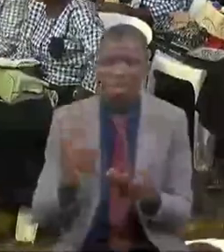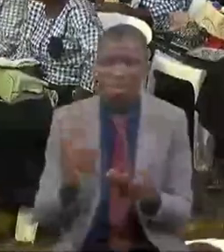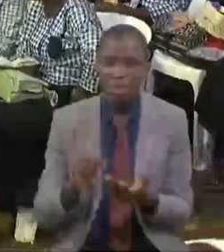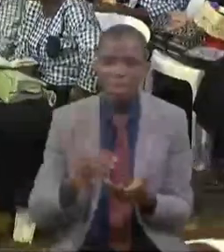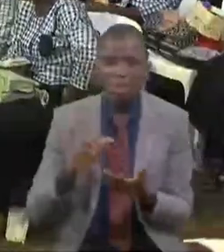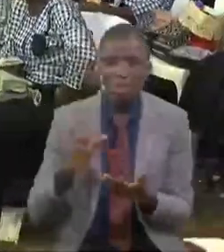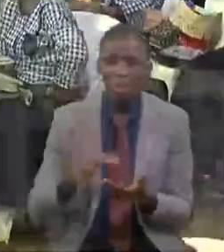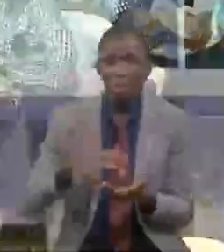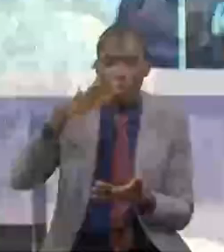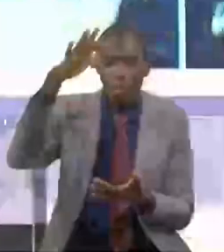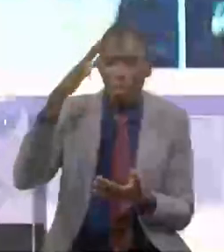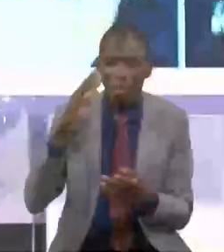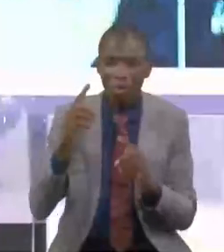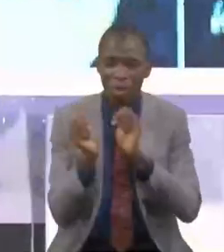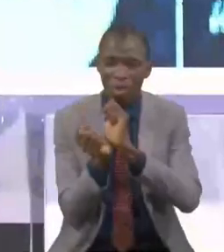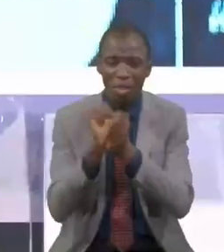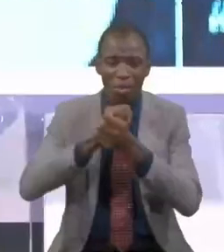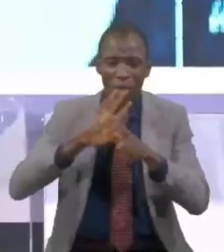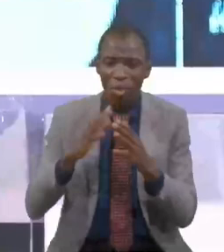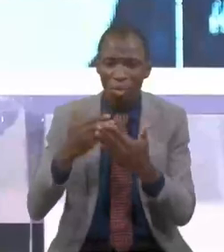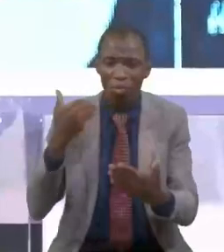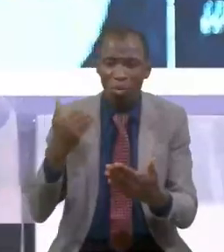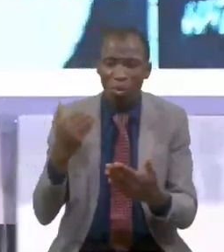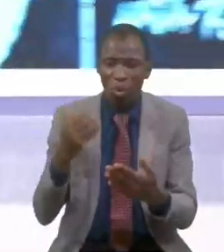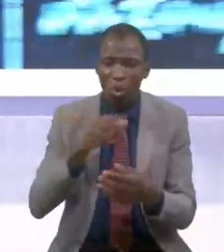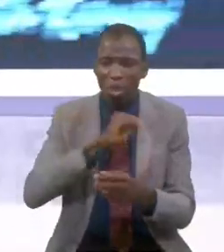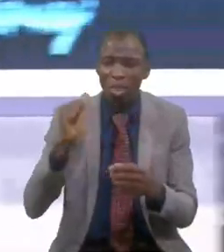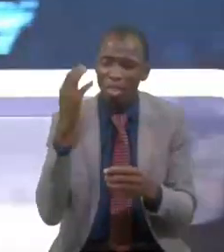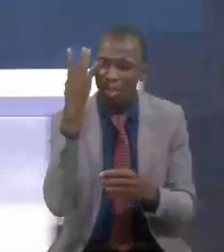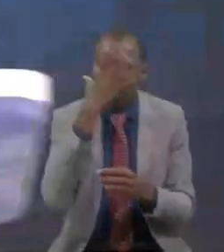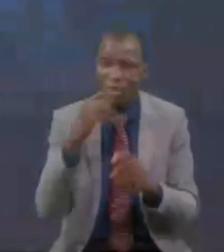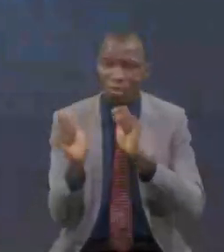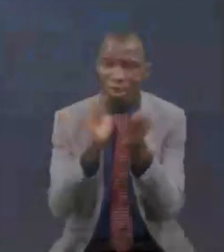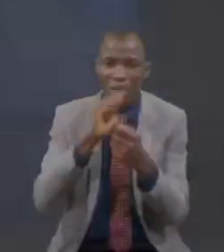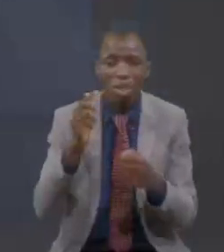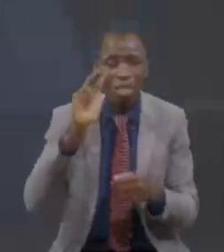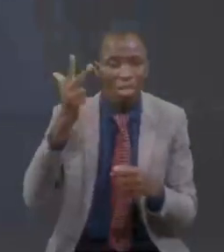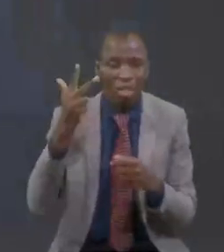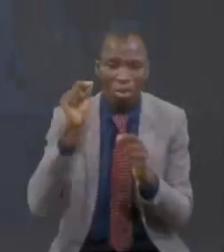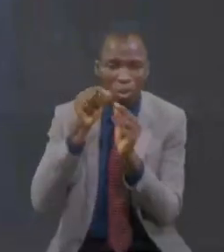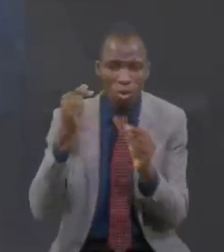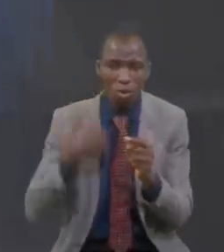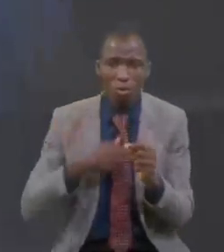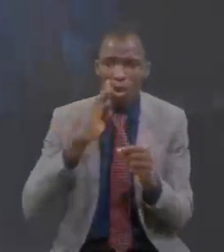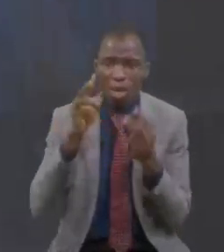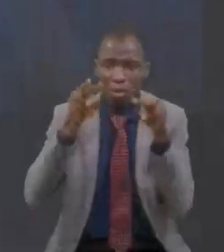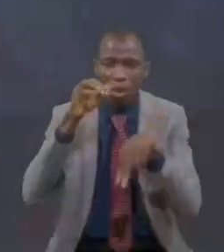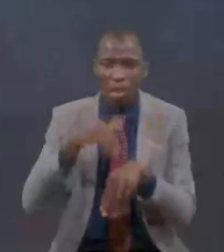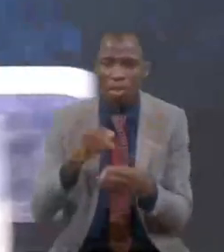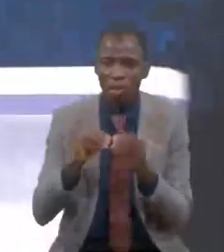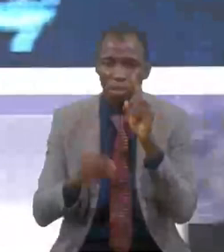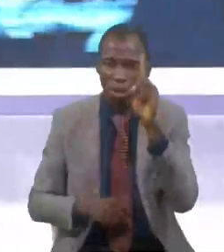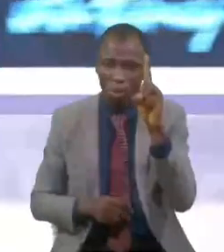la transformation glorieuse avant le transport glorieux nous allons voir trois points